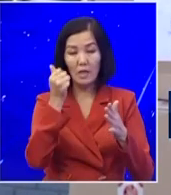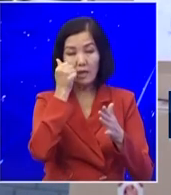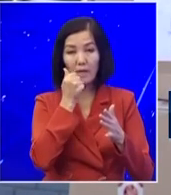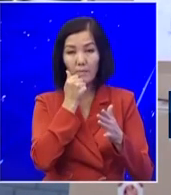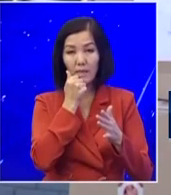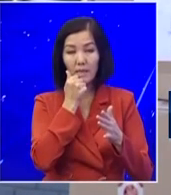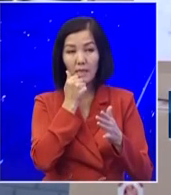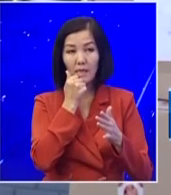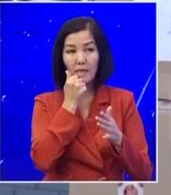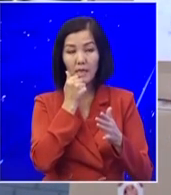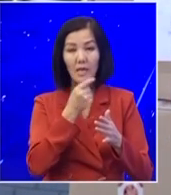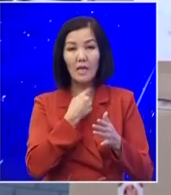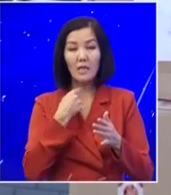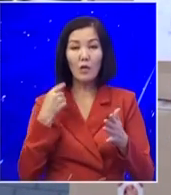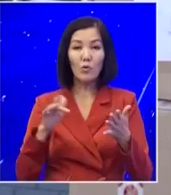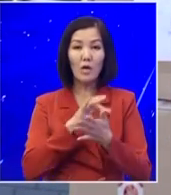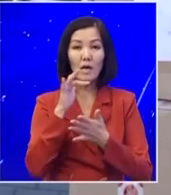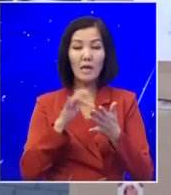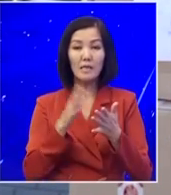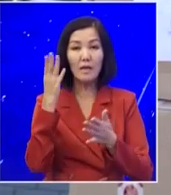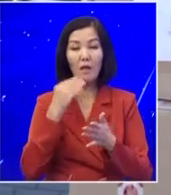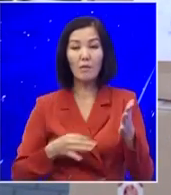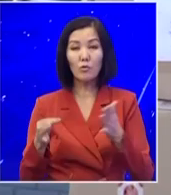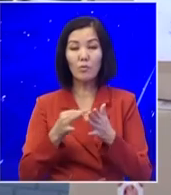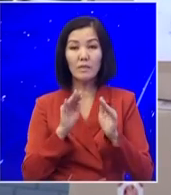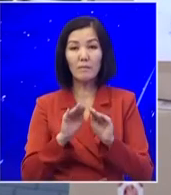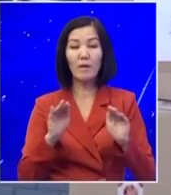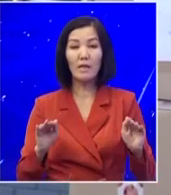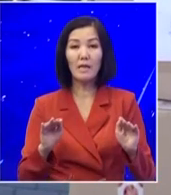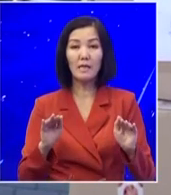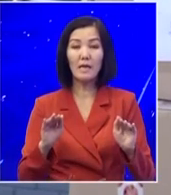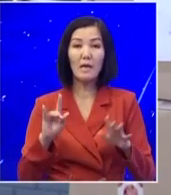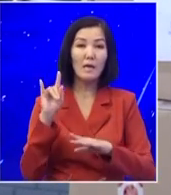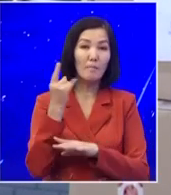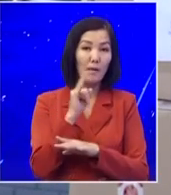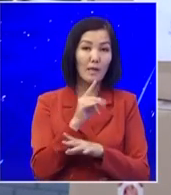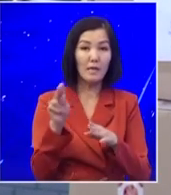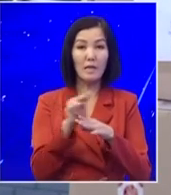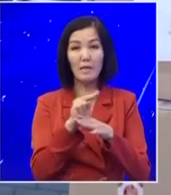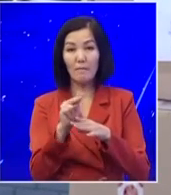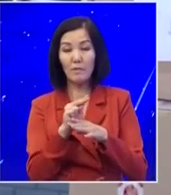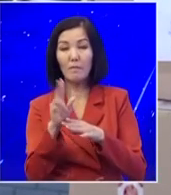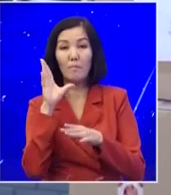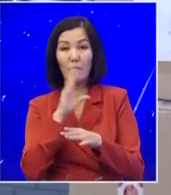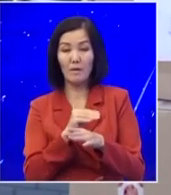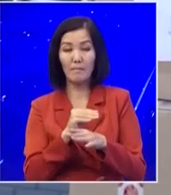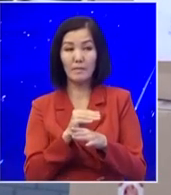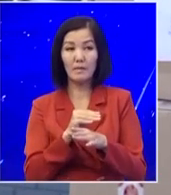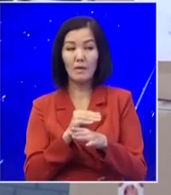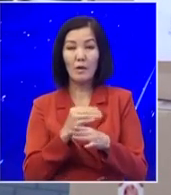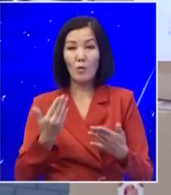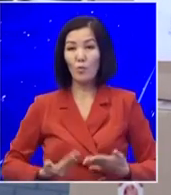осы Талдықорған қаласы Алматы облысының балаларына осындай жаңында ем жасап, енді